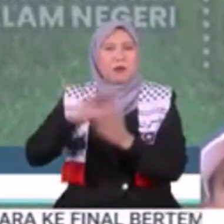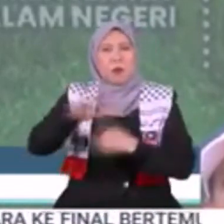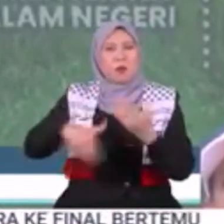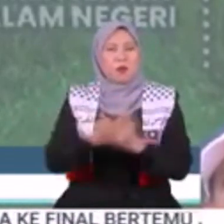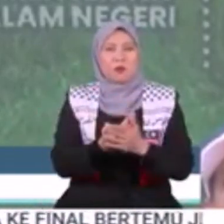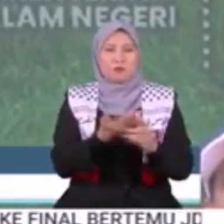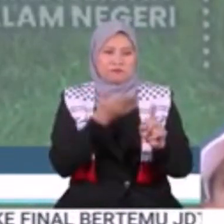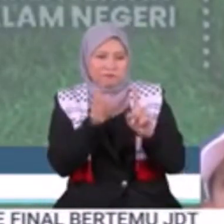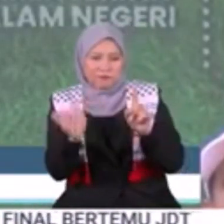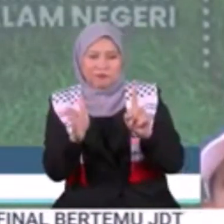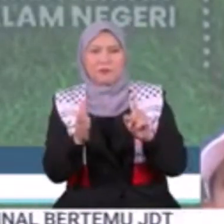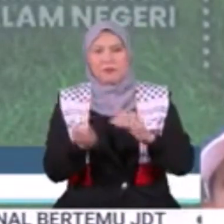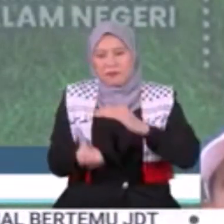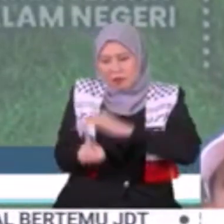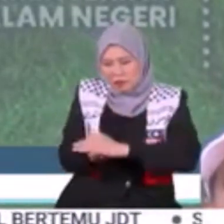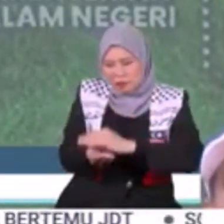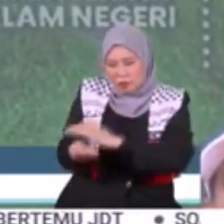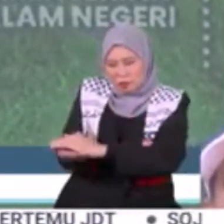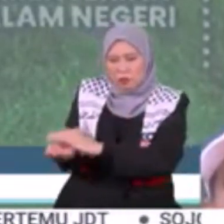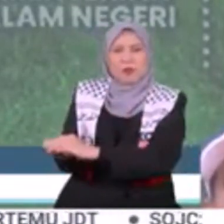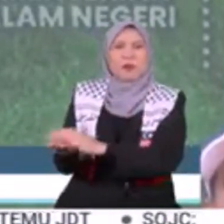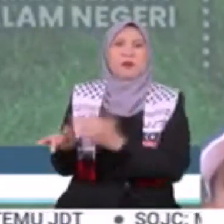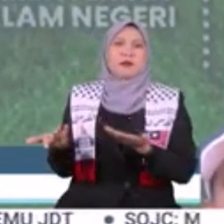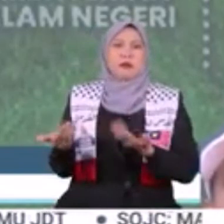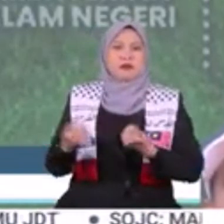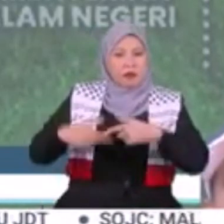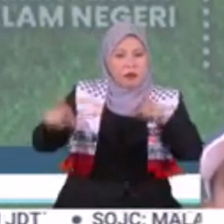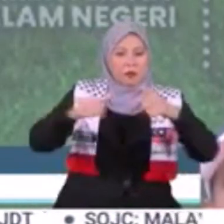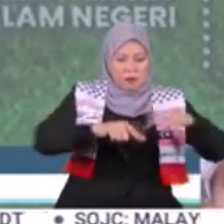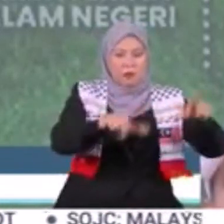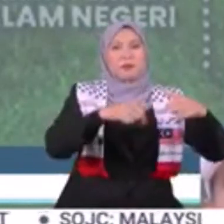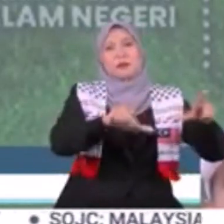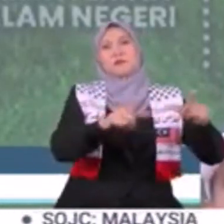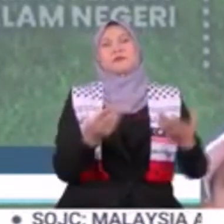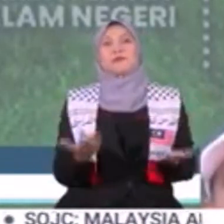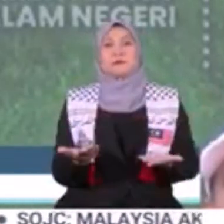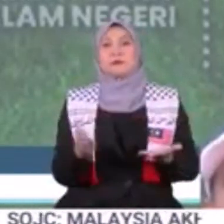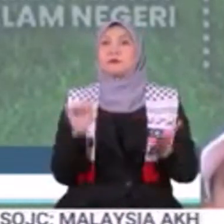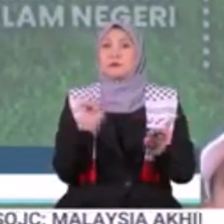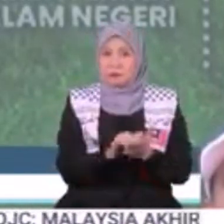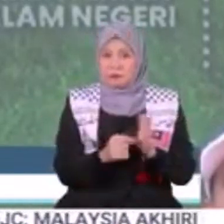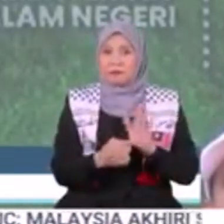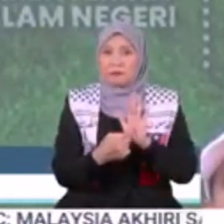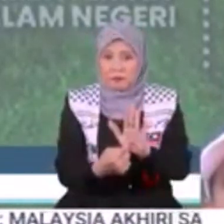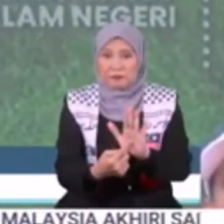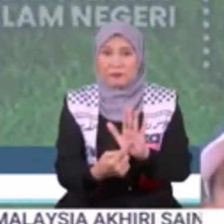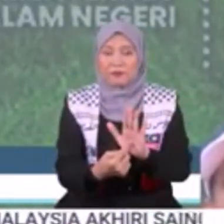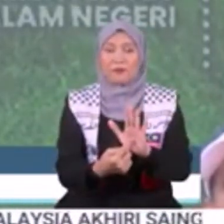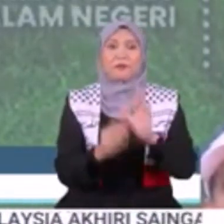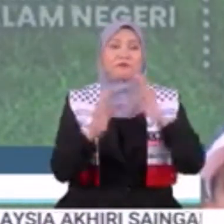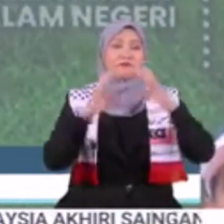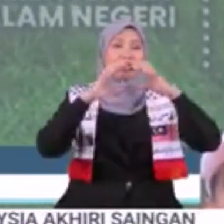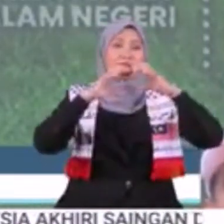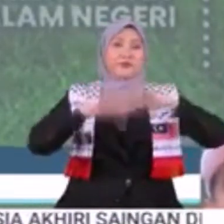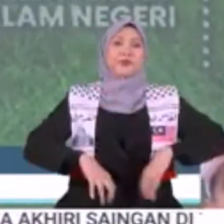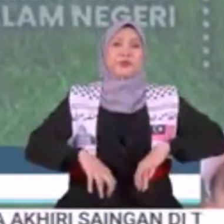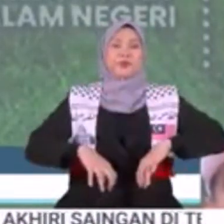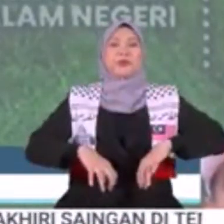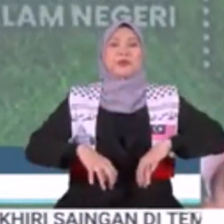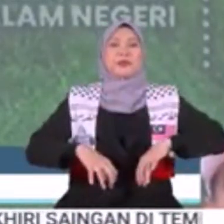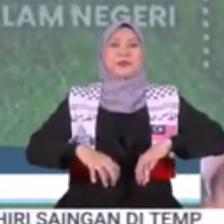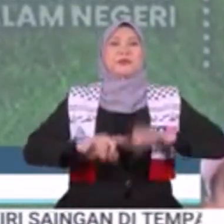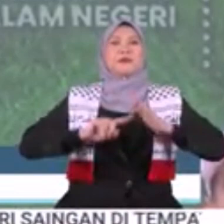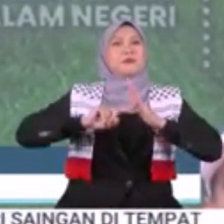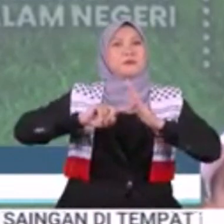kemungkaran, rasuah dan penyelewengan diizinkan. Itu petanda keruntuhan atau